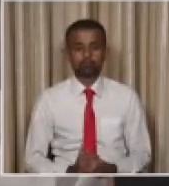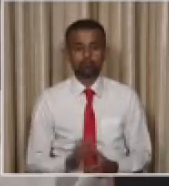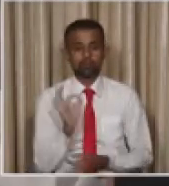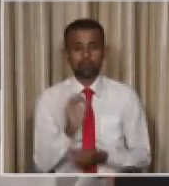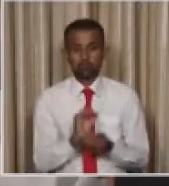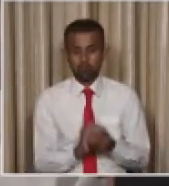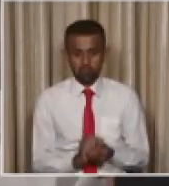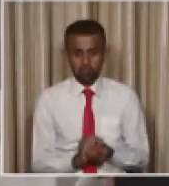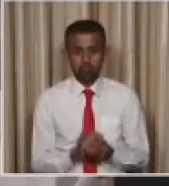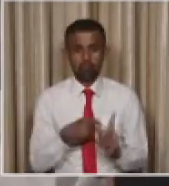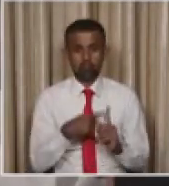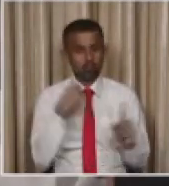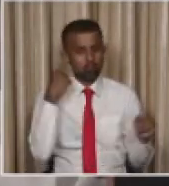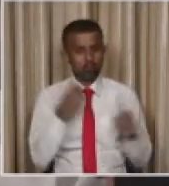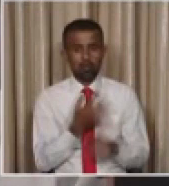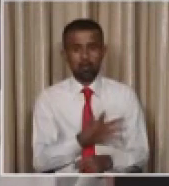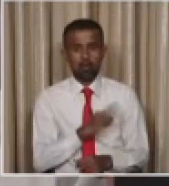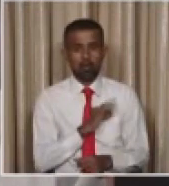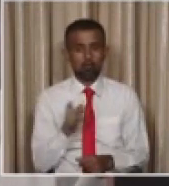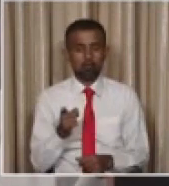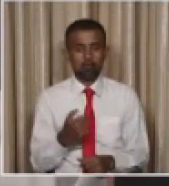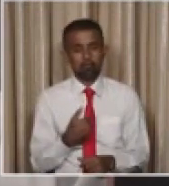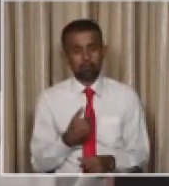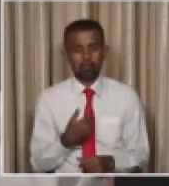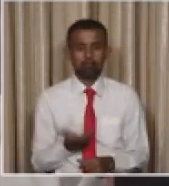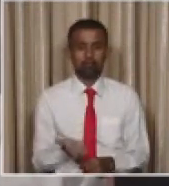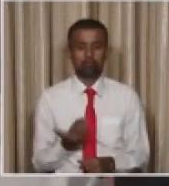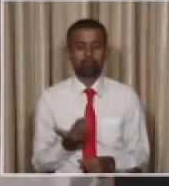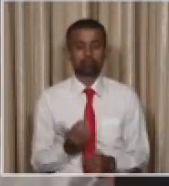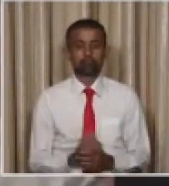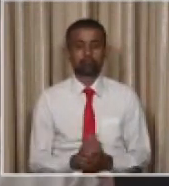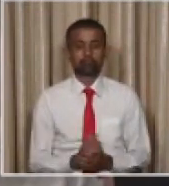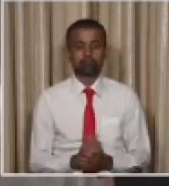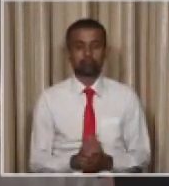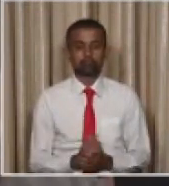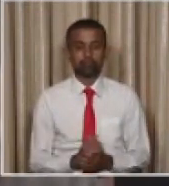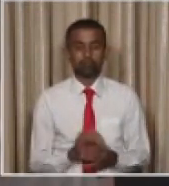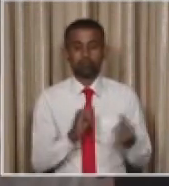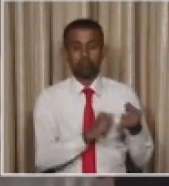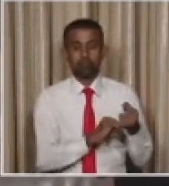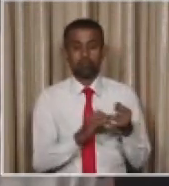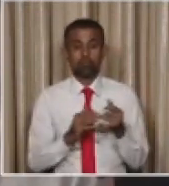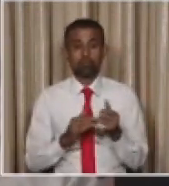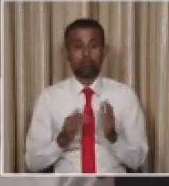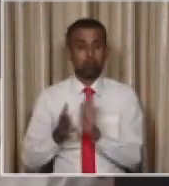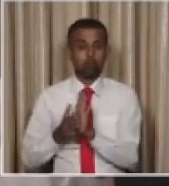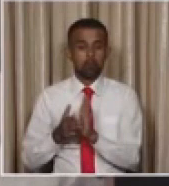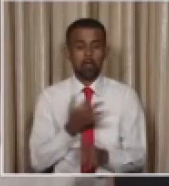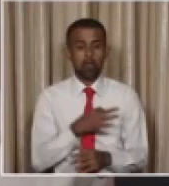Arakshava Abhivurdhe Kere Bhikshun Vahanselatar Unanduak Atikirima සැදුත් මහ මුගලන් තෙරු පරම්පරාවෙන්